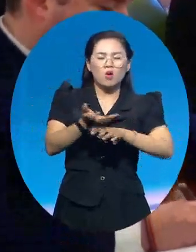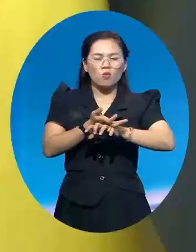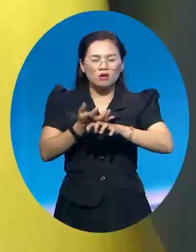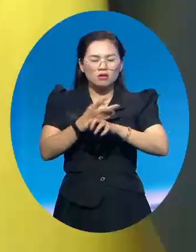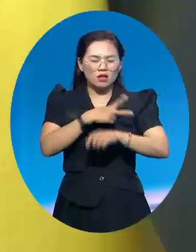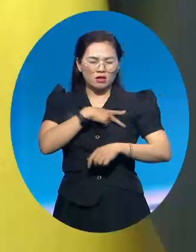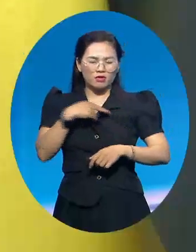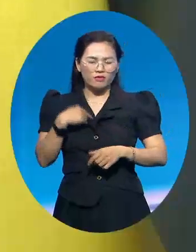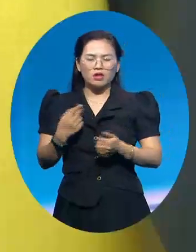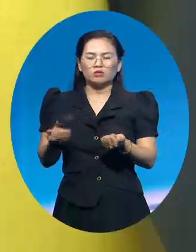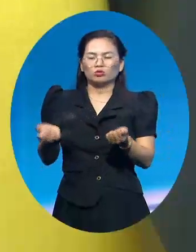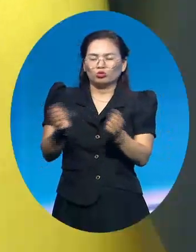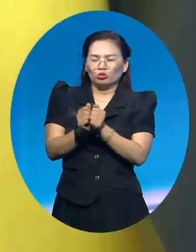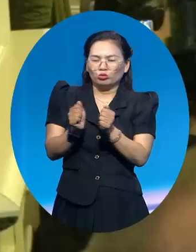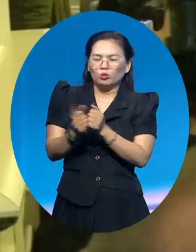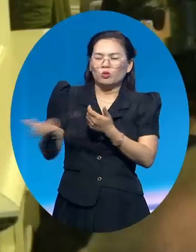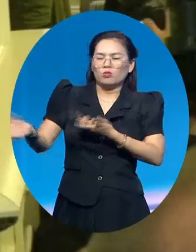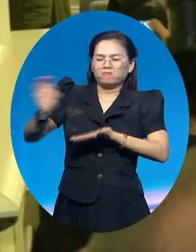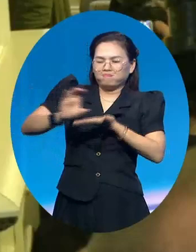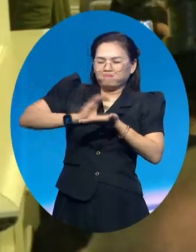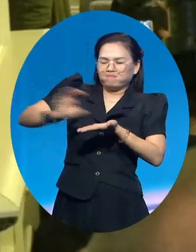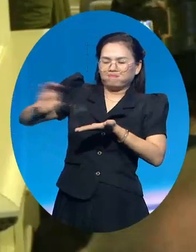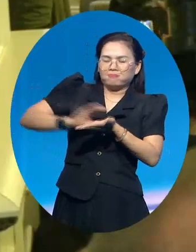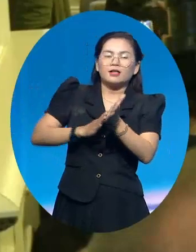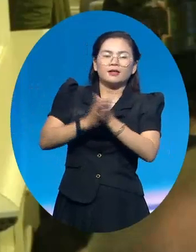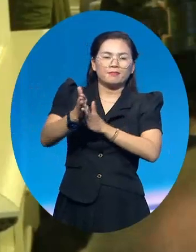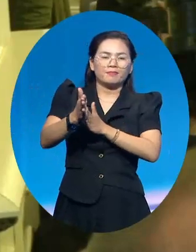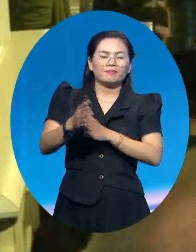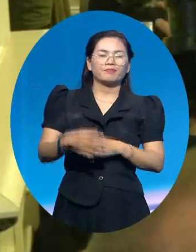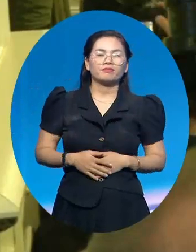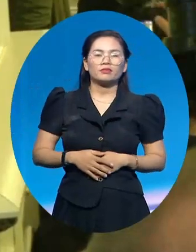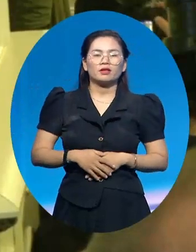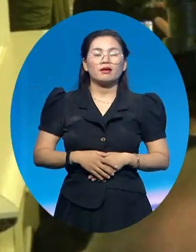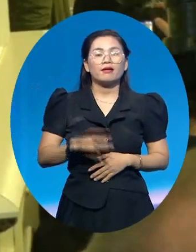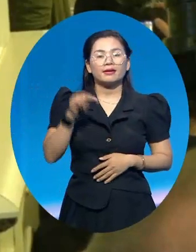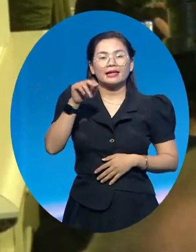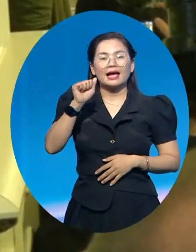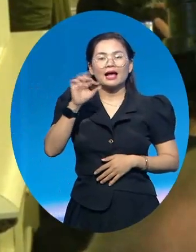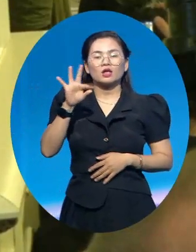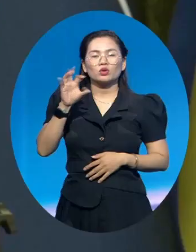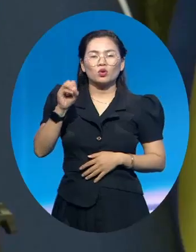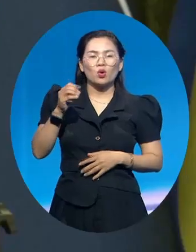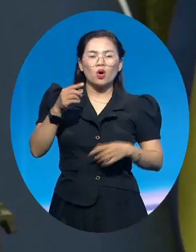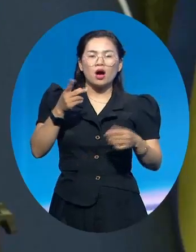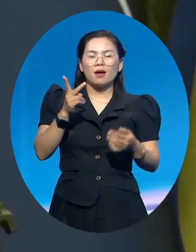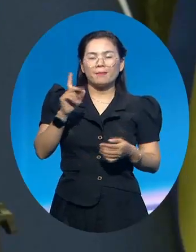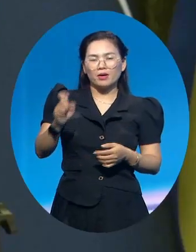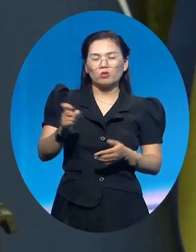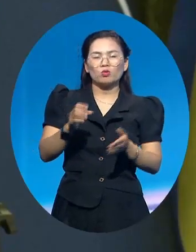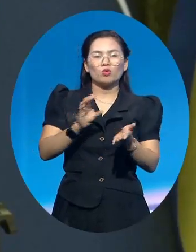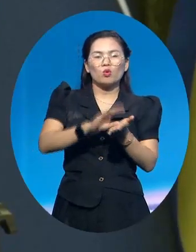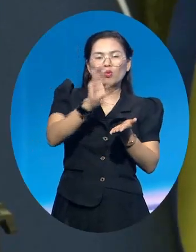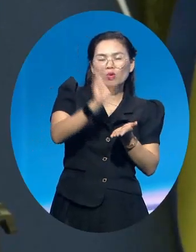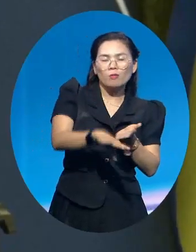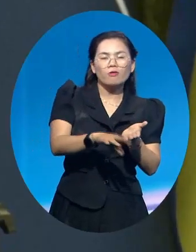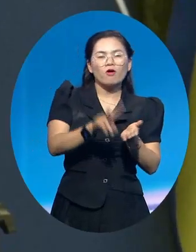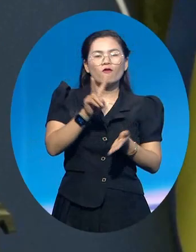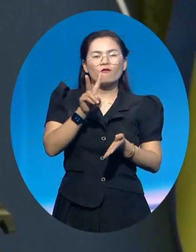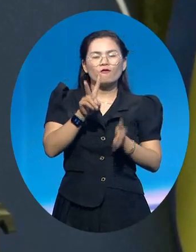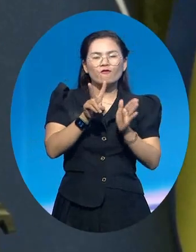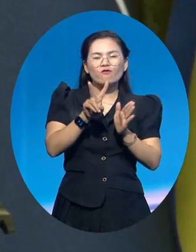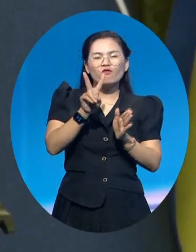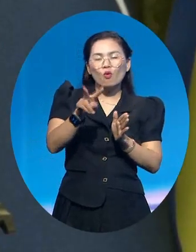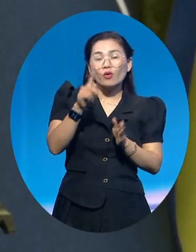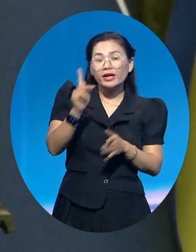viên cung cấp hệ thống phòng không. Ông Stoltenberg cho biết NATO đã có các hợp đồng khung để cung cấp vũ khí quan trọng trị